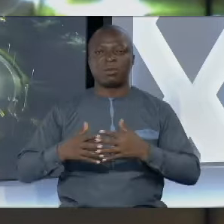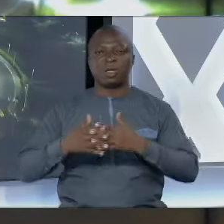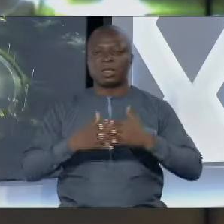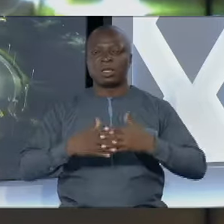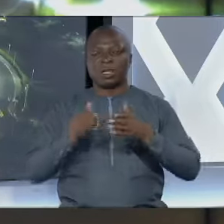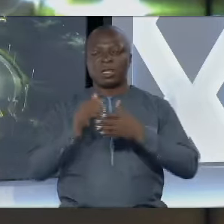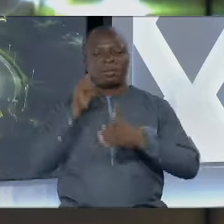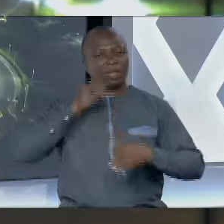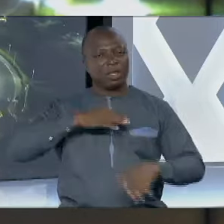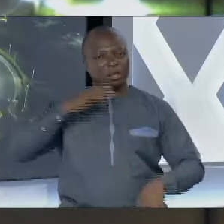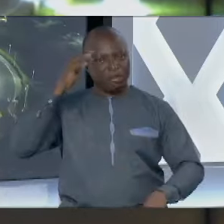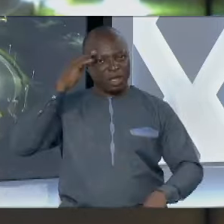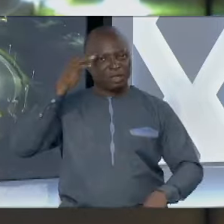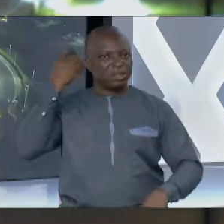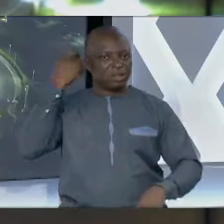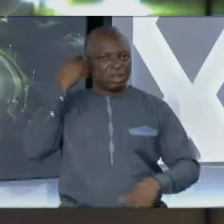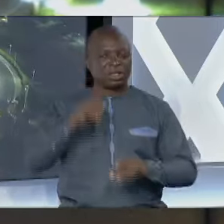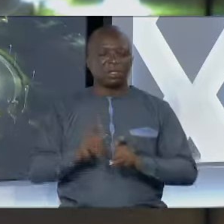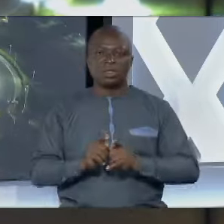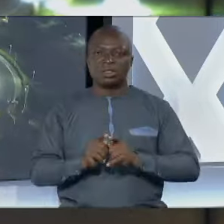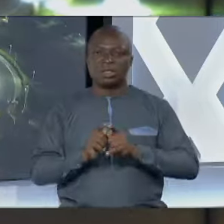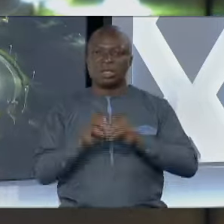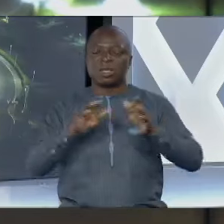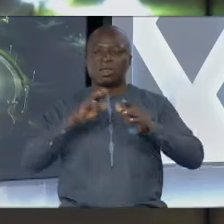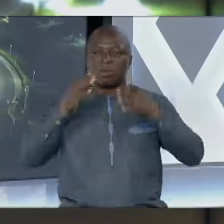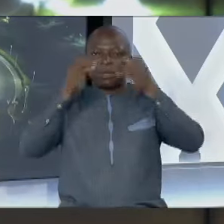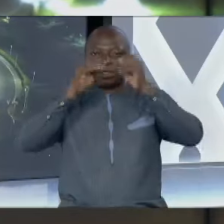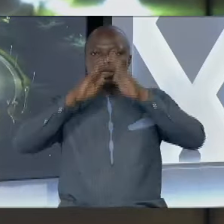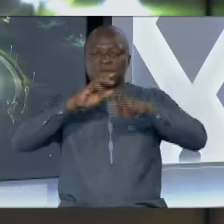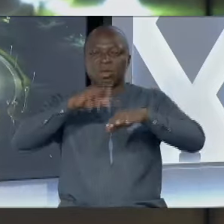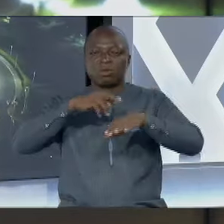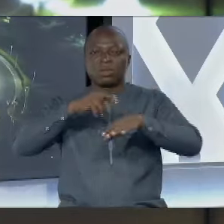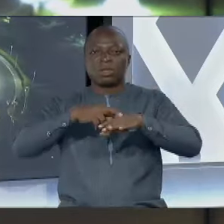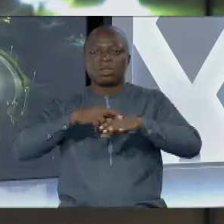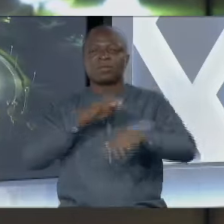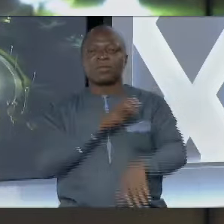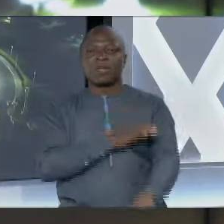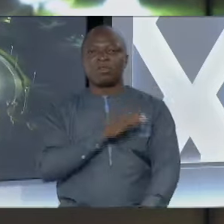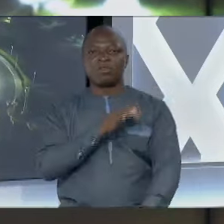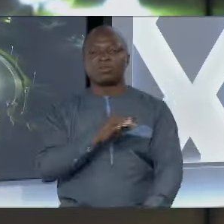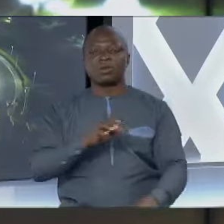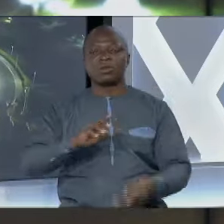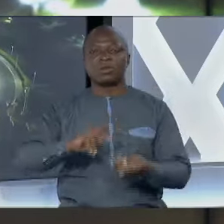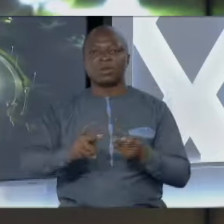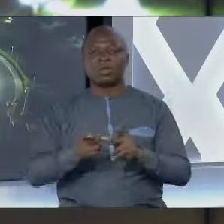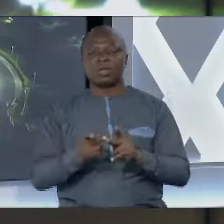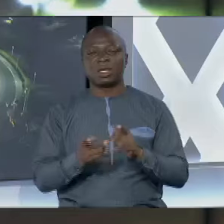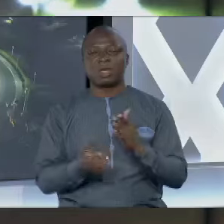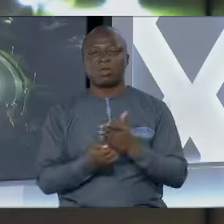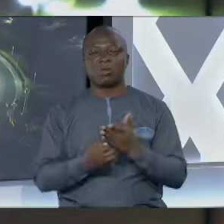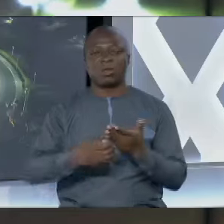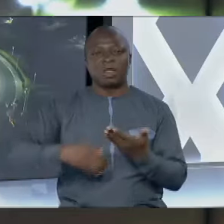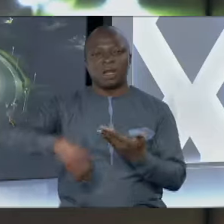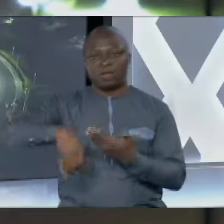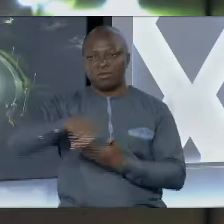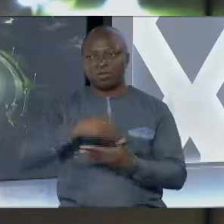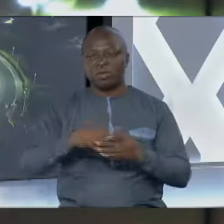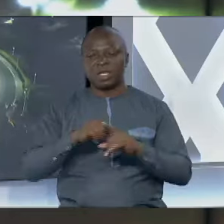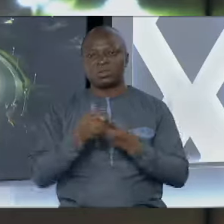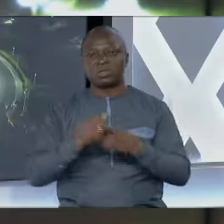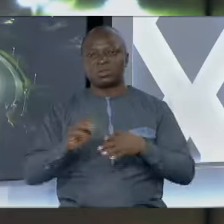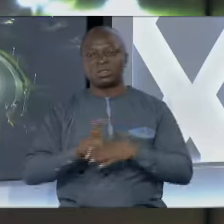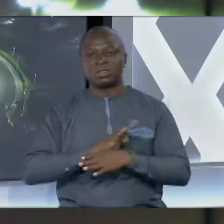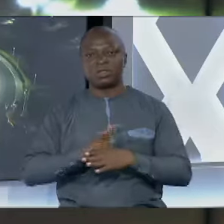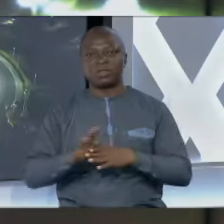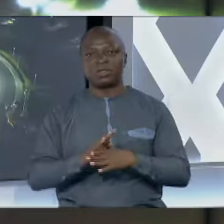ministre secrétaire générale de la présidence de la République. Renforcement du partenariat économique, environnement, au climat des